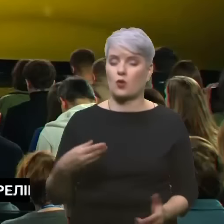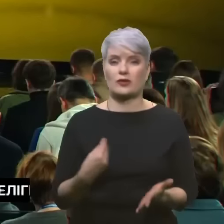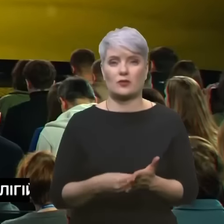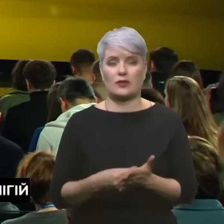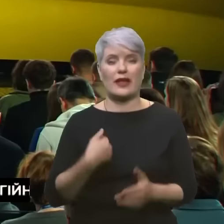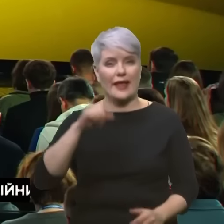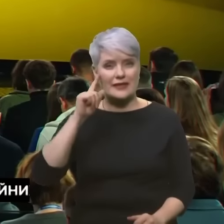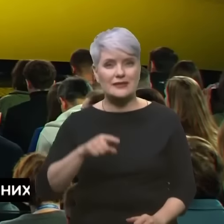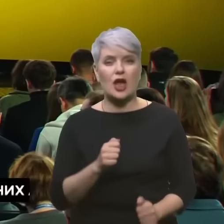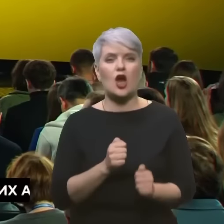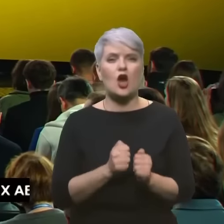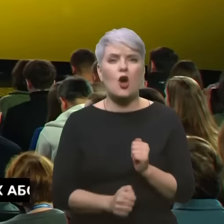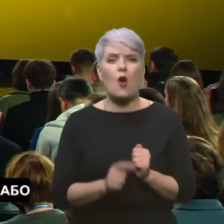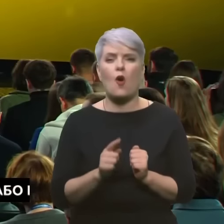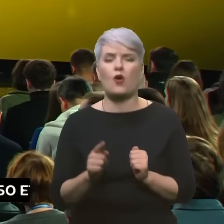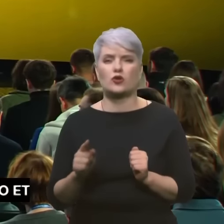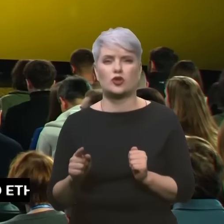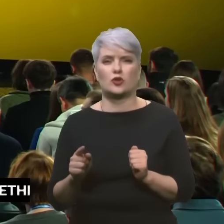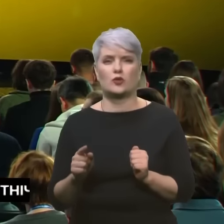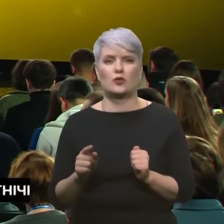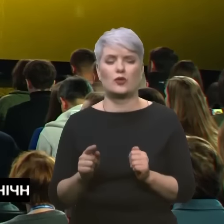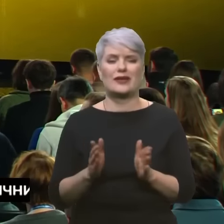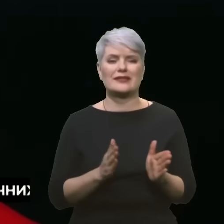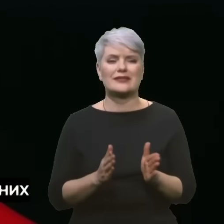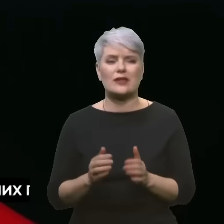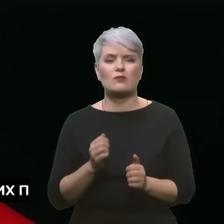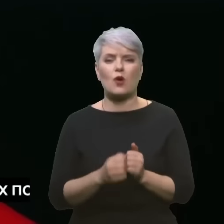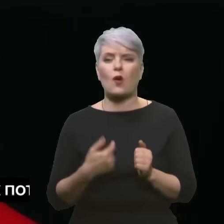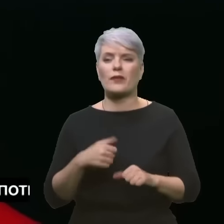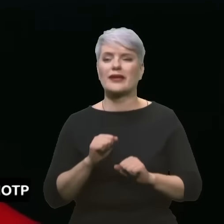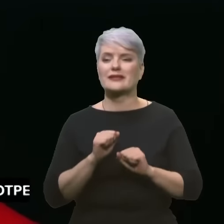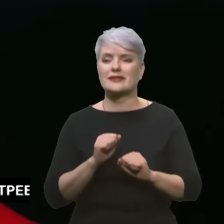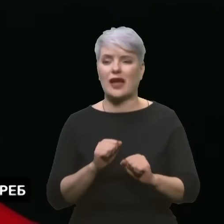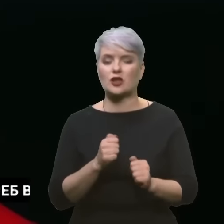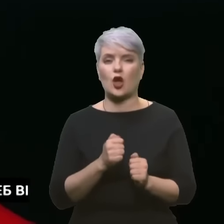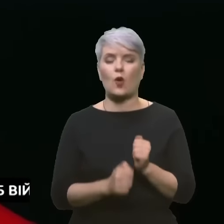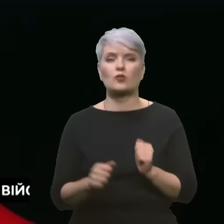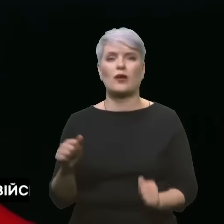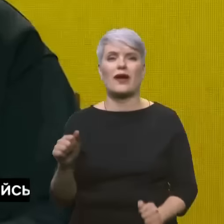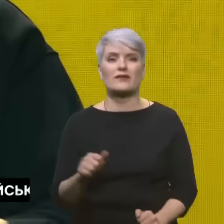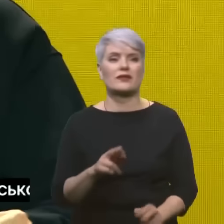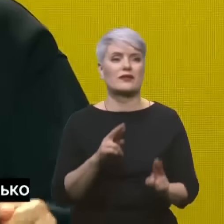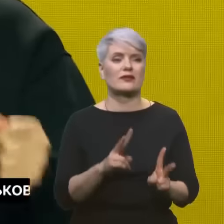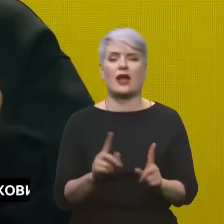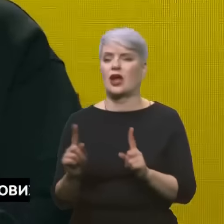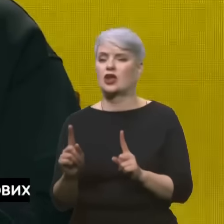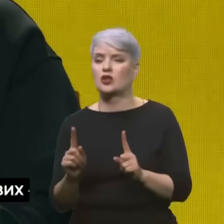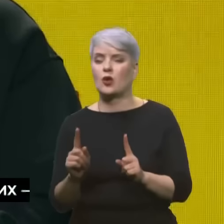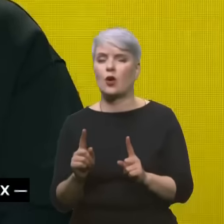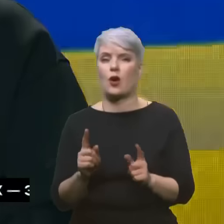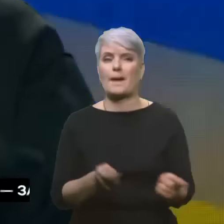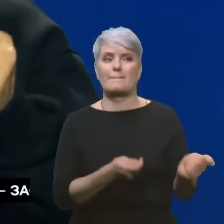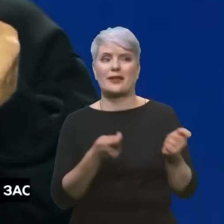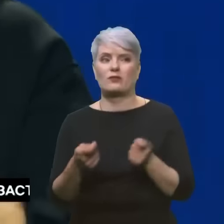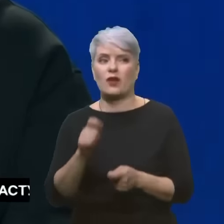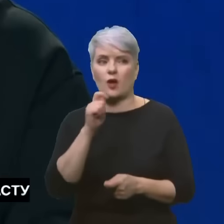І я знаю кожну цю систему і кожний наш захист, кожну хвилину, якщо прибуває в